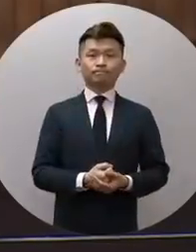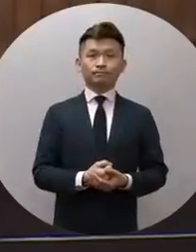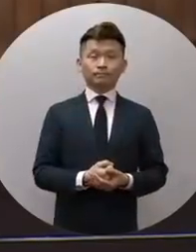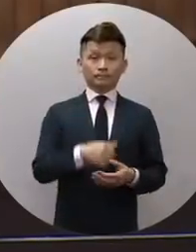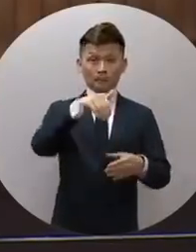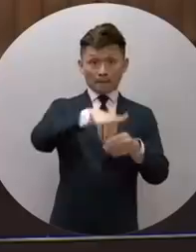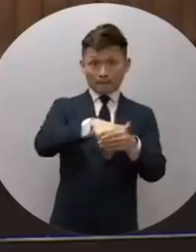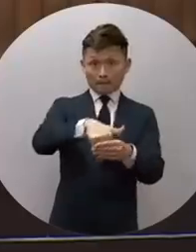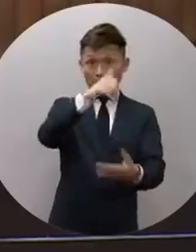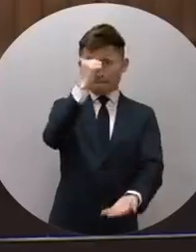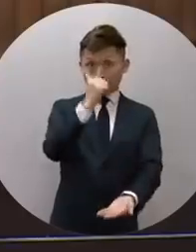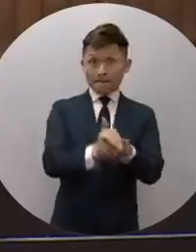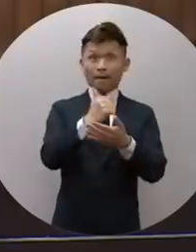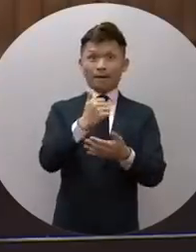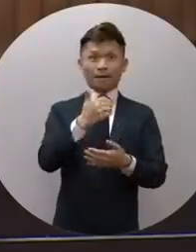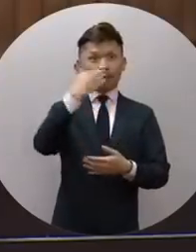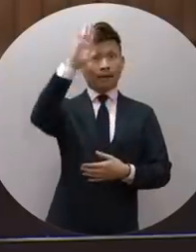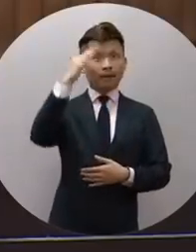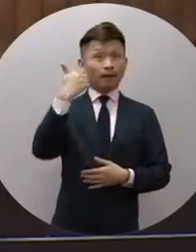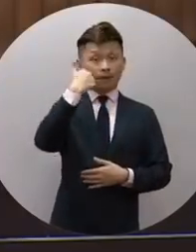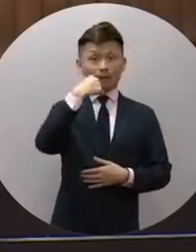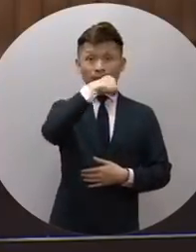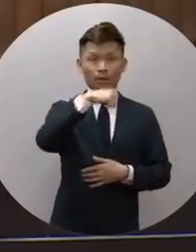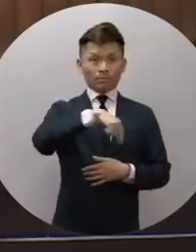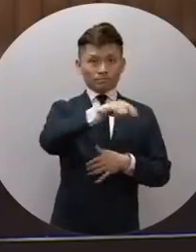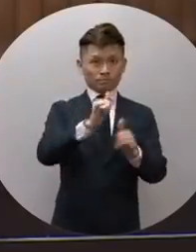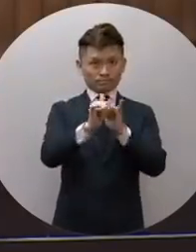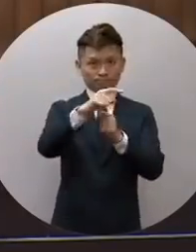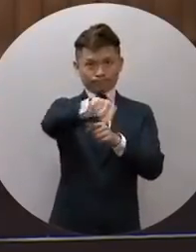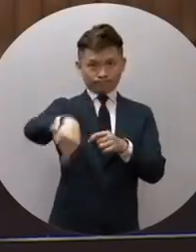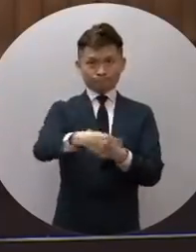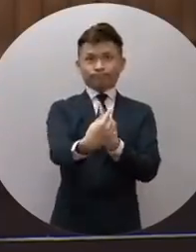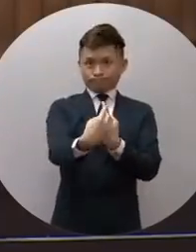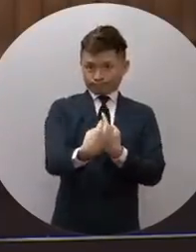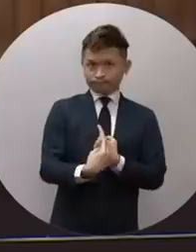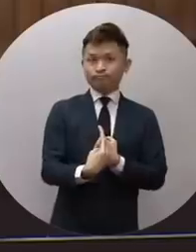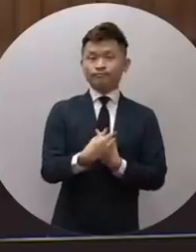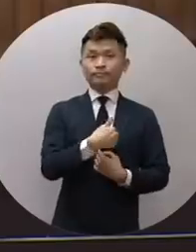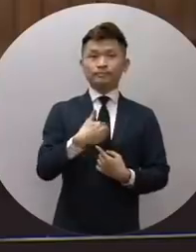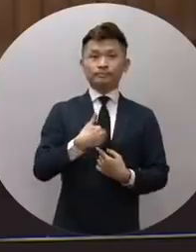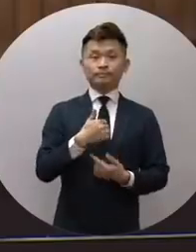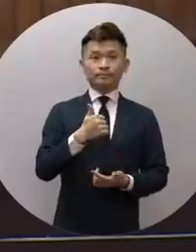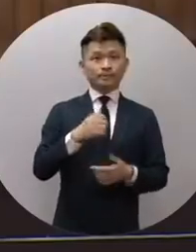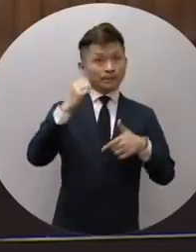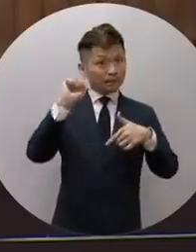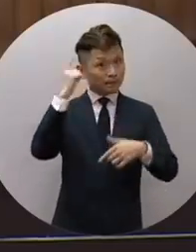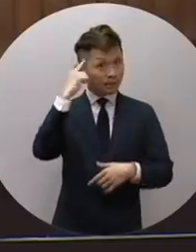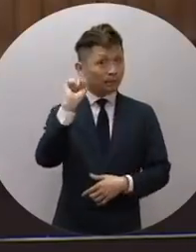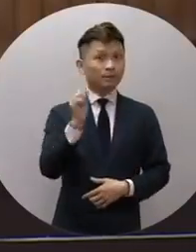选举者更要赢得台湾，当选才有价值，才有意